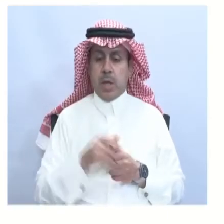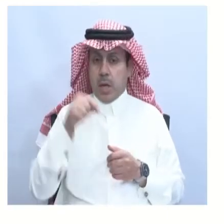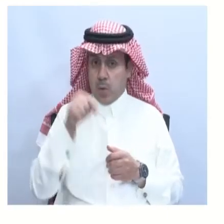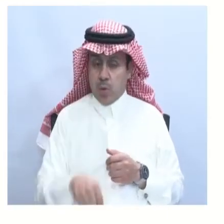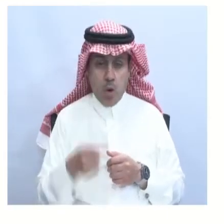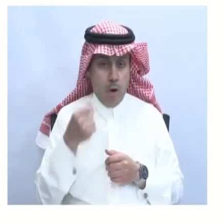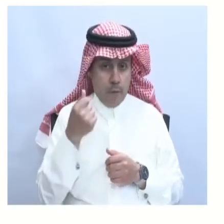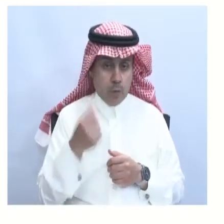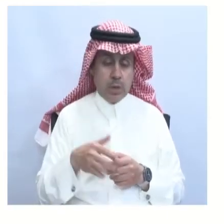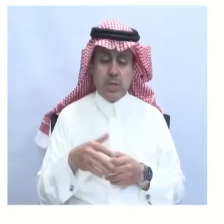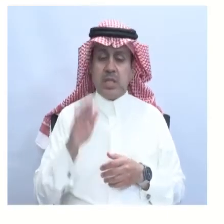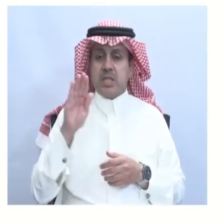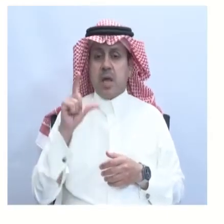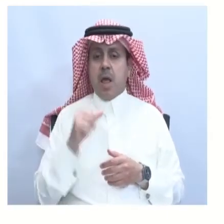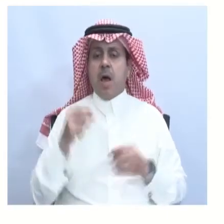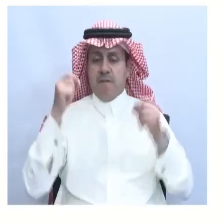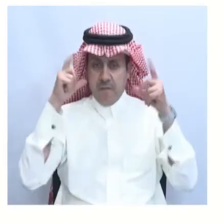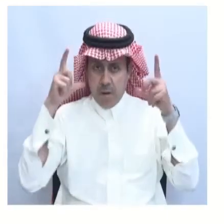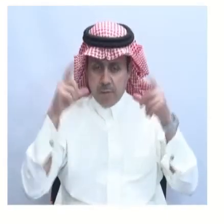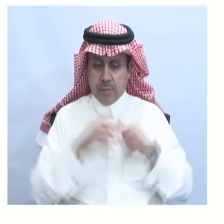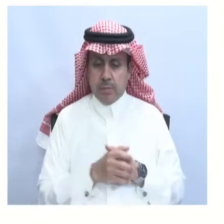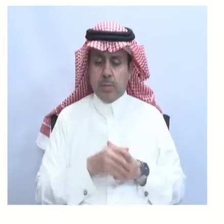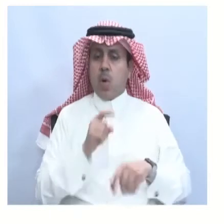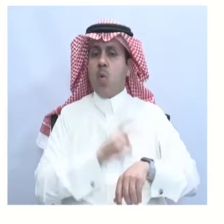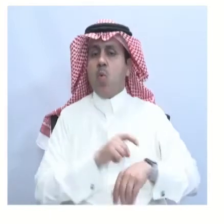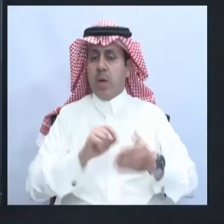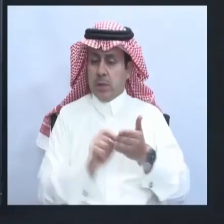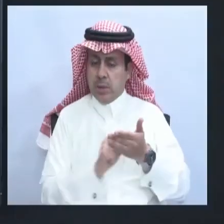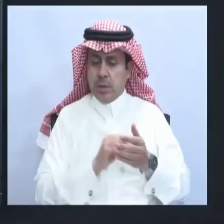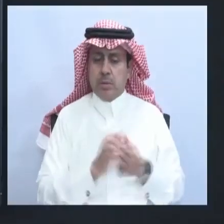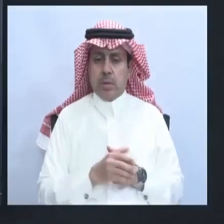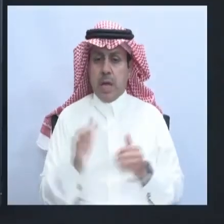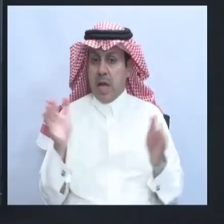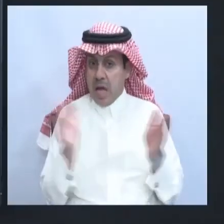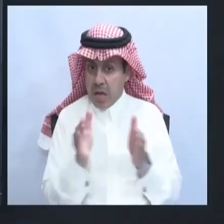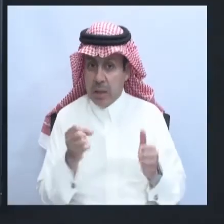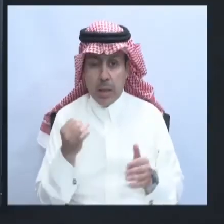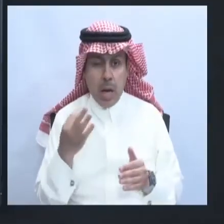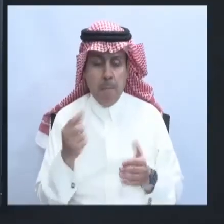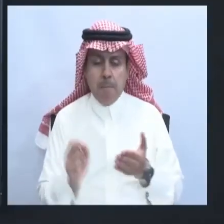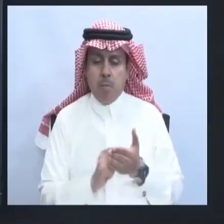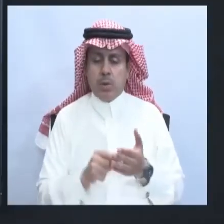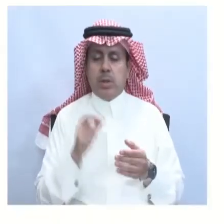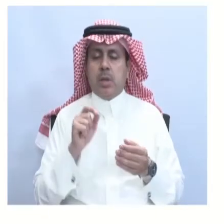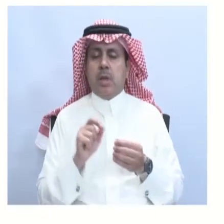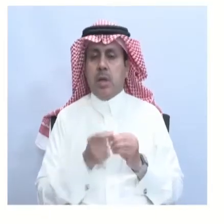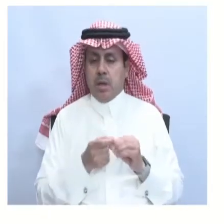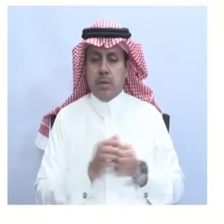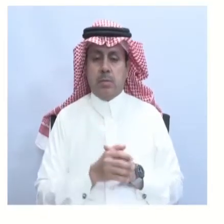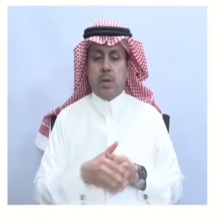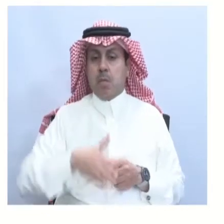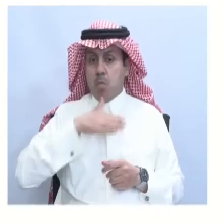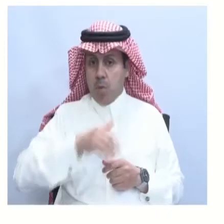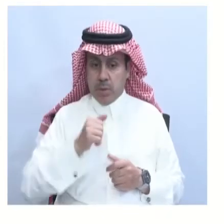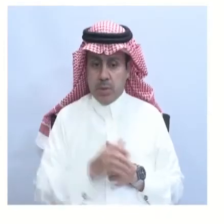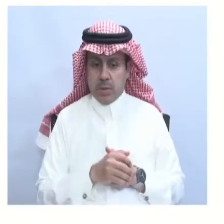يكون ثمن السلعه معلوما وقت العقد يحدد الثمن السلعه والدليل ان النبي ايضا